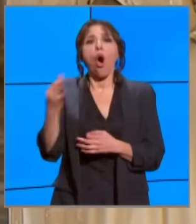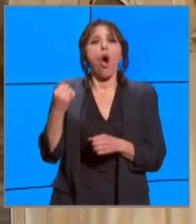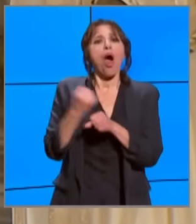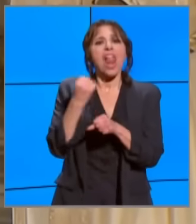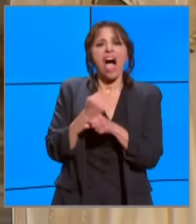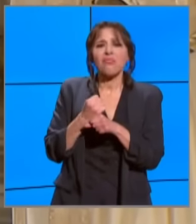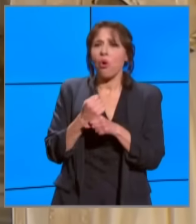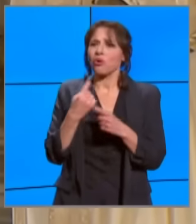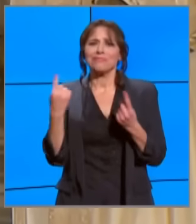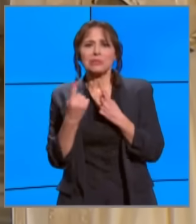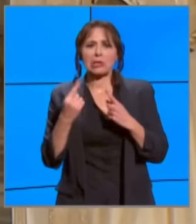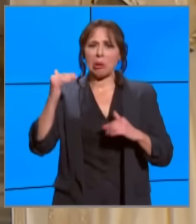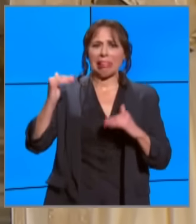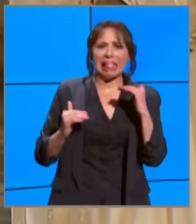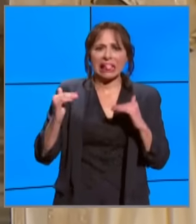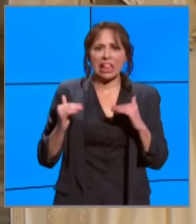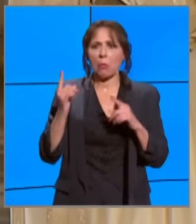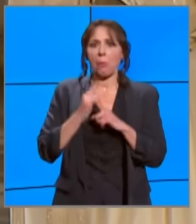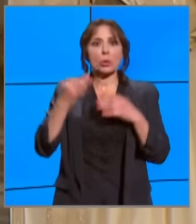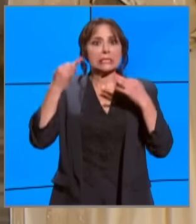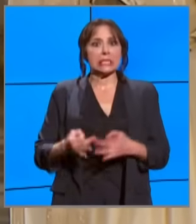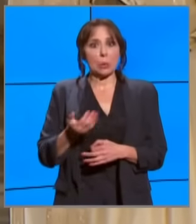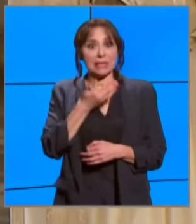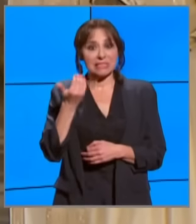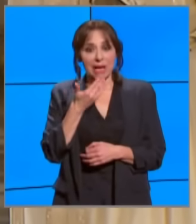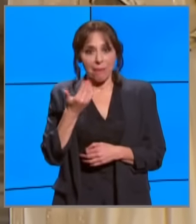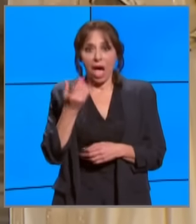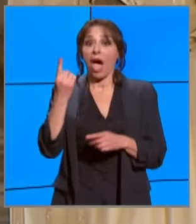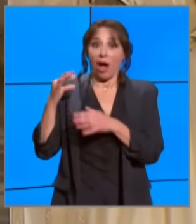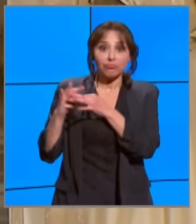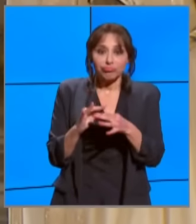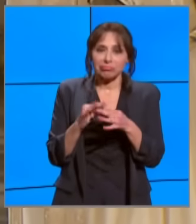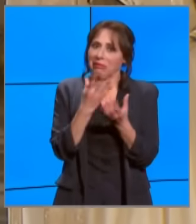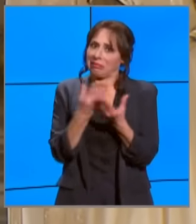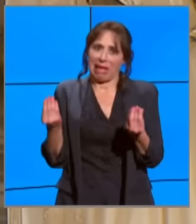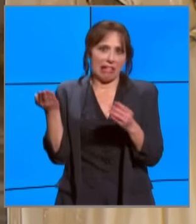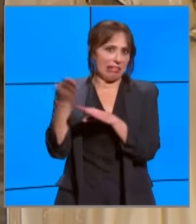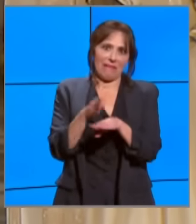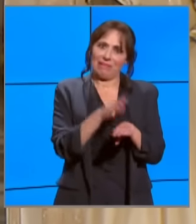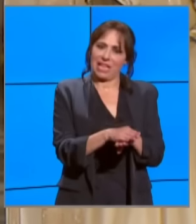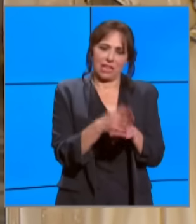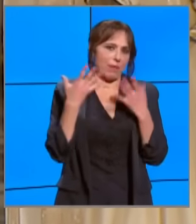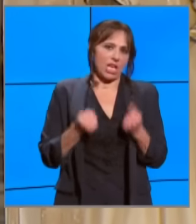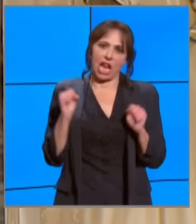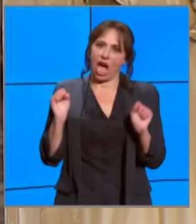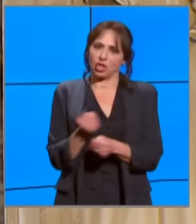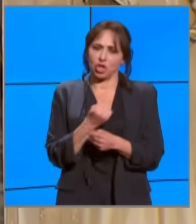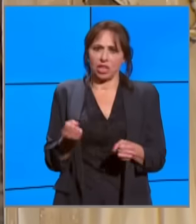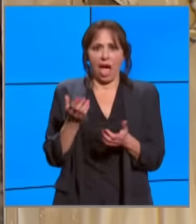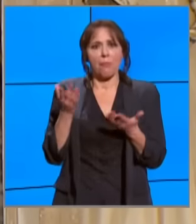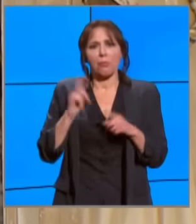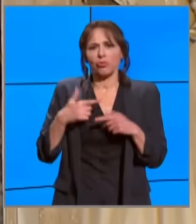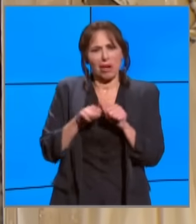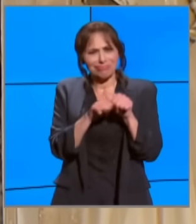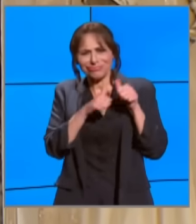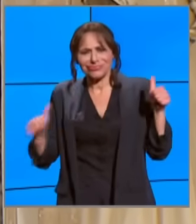di scarsa sicurezza con tante inammissibili vittime le mani differenze di retribuzione